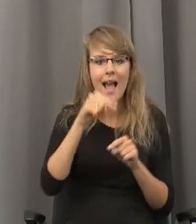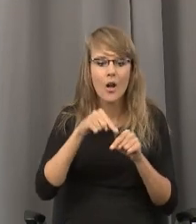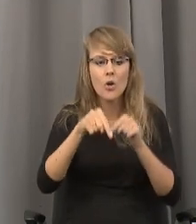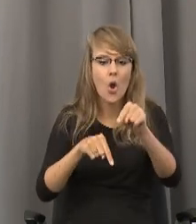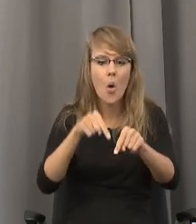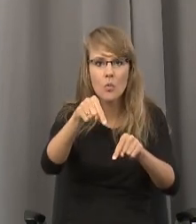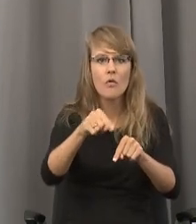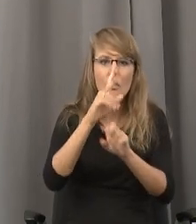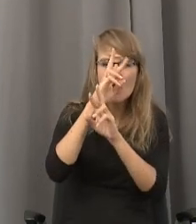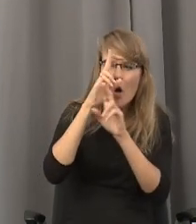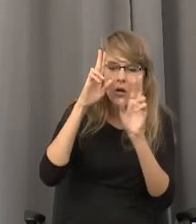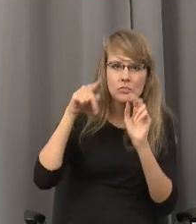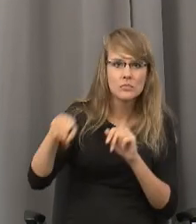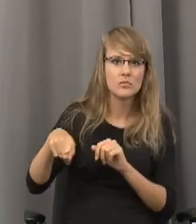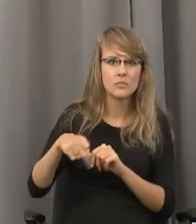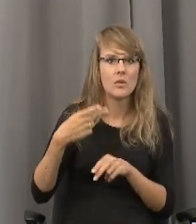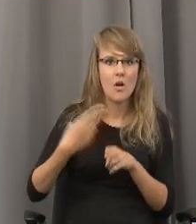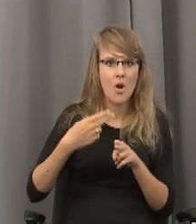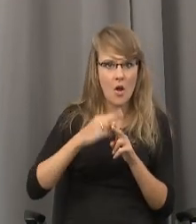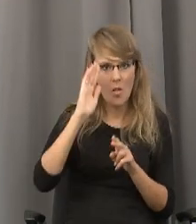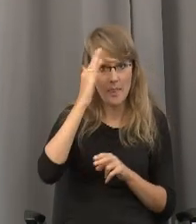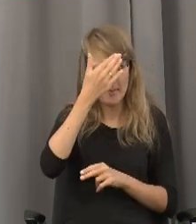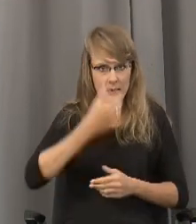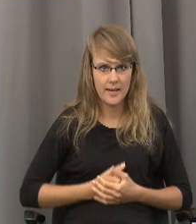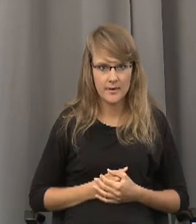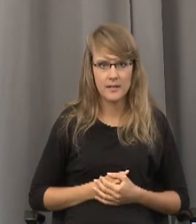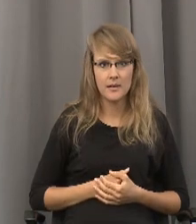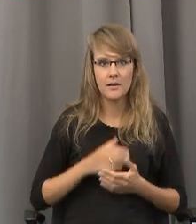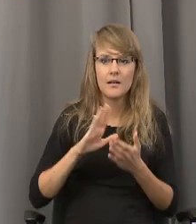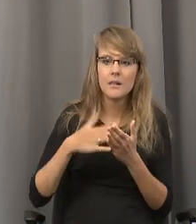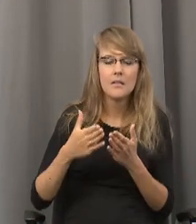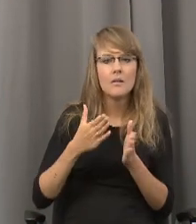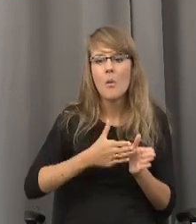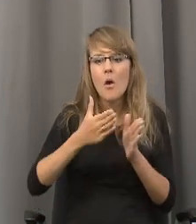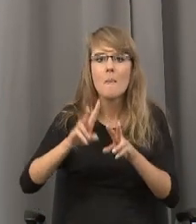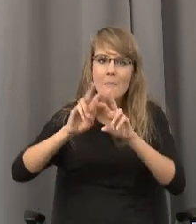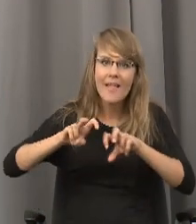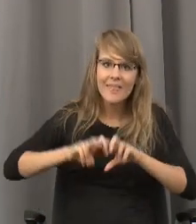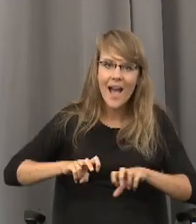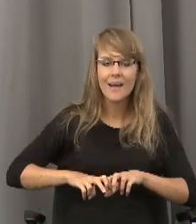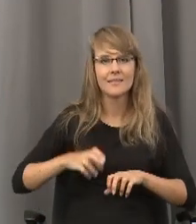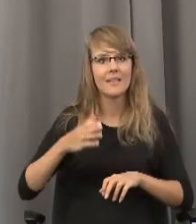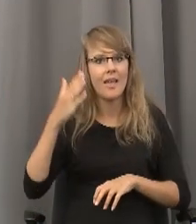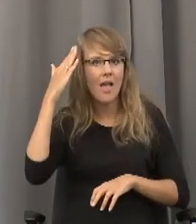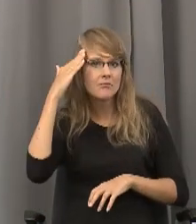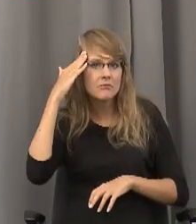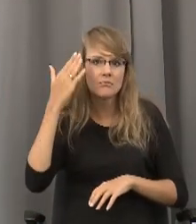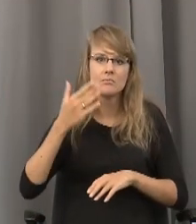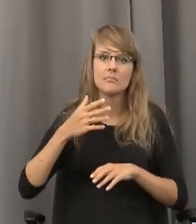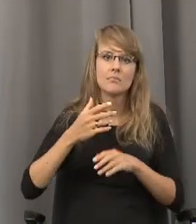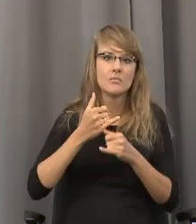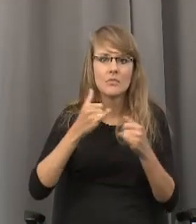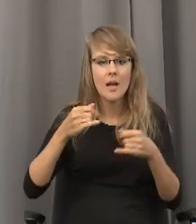jeżeli chodzi o kolejne przeprowadzenie badania internistycznego, neurologicznego, wykonanie